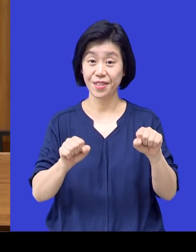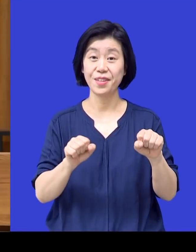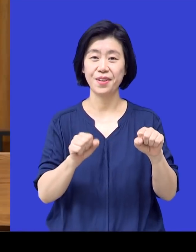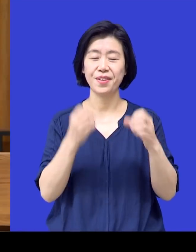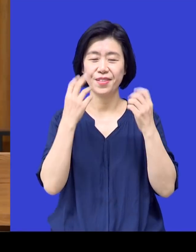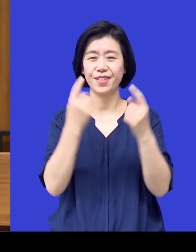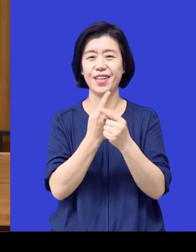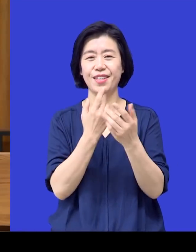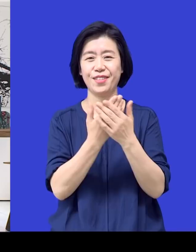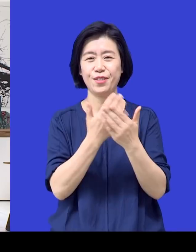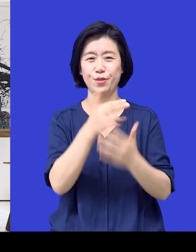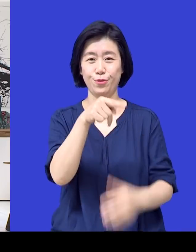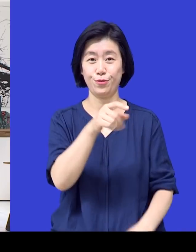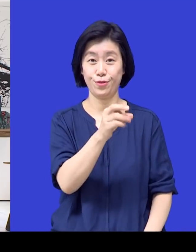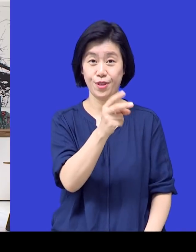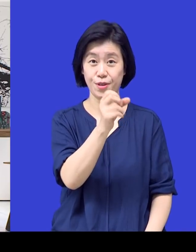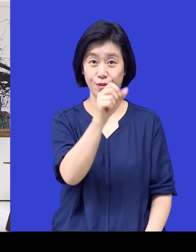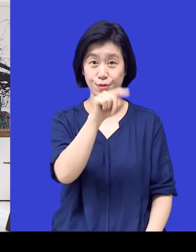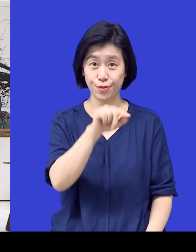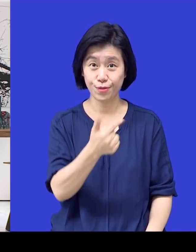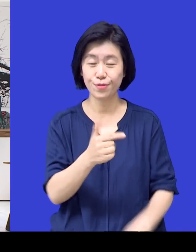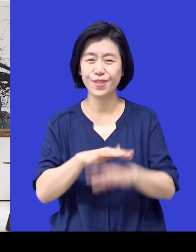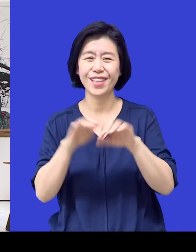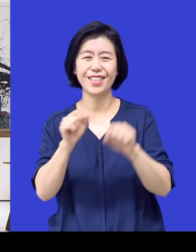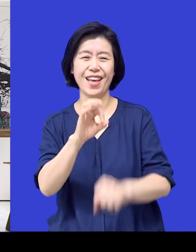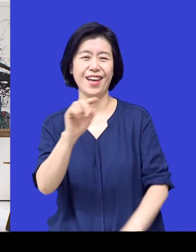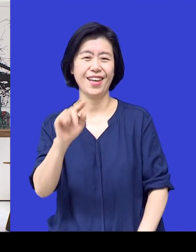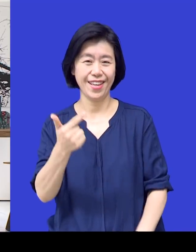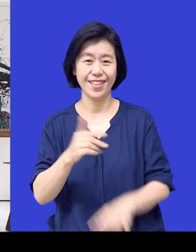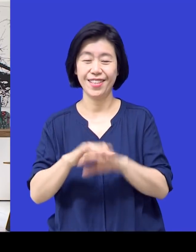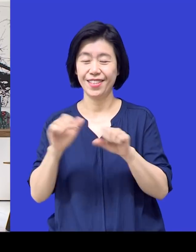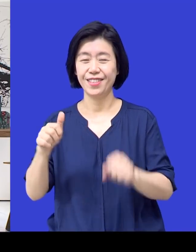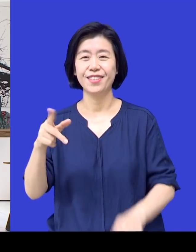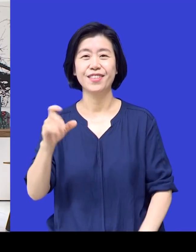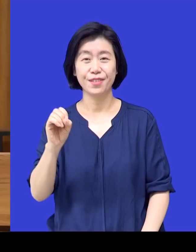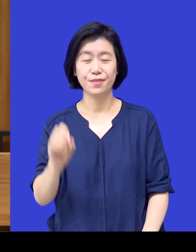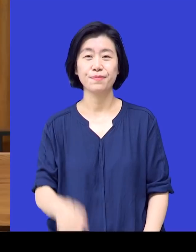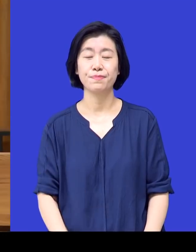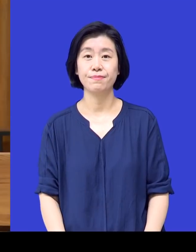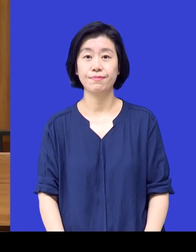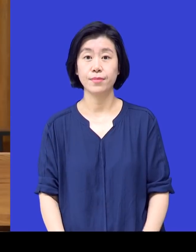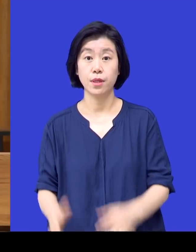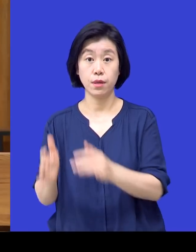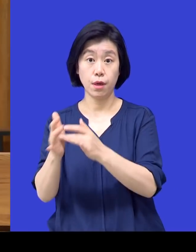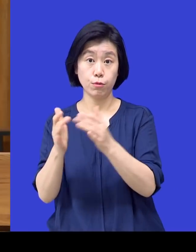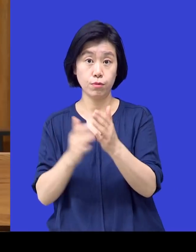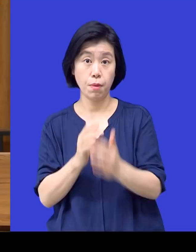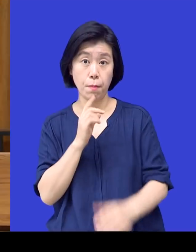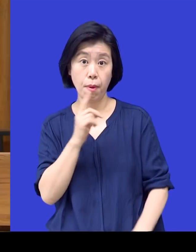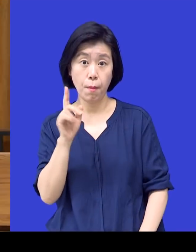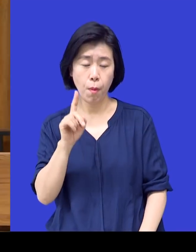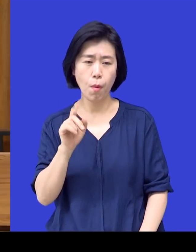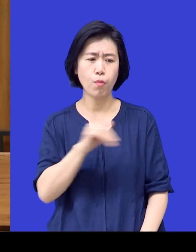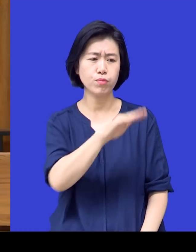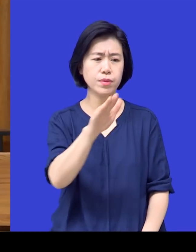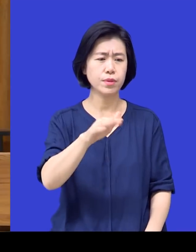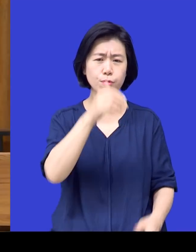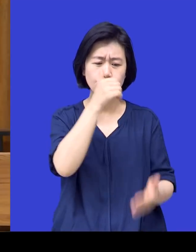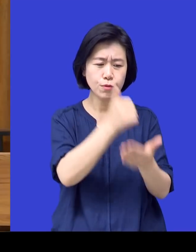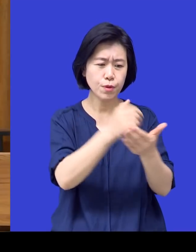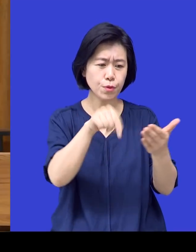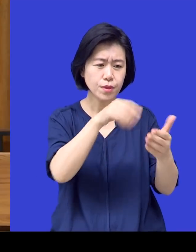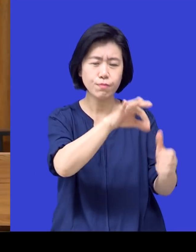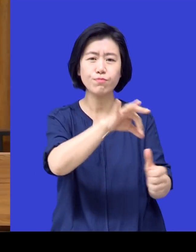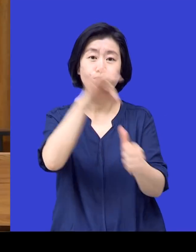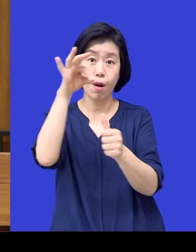안녕하세요. 새롭게 하소서 주영훈입니다. 안녕하세요. 안수지입니다. 안녕하세요. 정목윤입니다. 예수님께서는 수많은 죄 가운데서 우리를 건지시면서